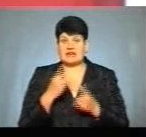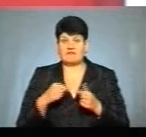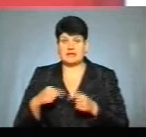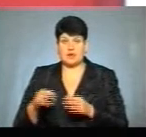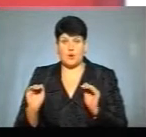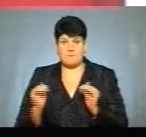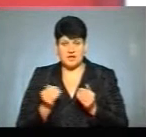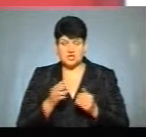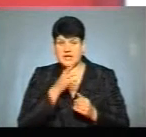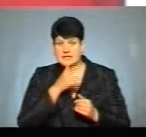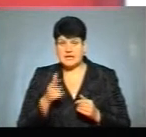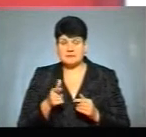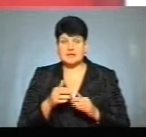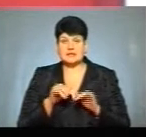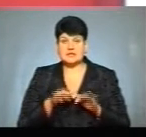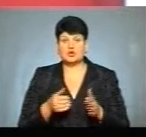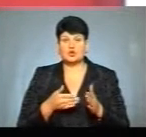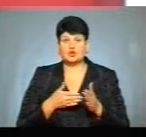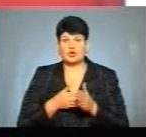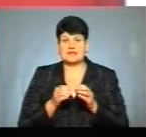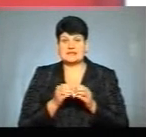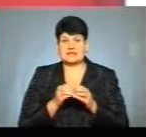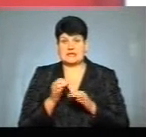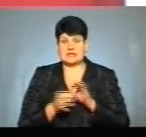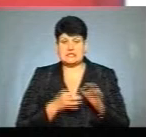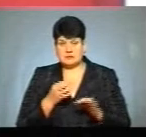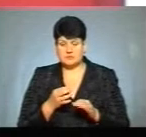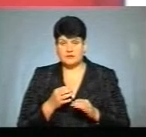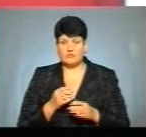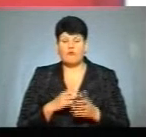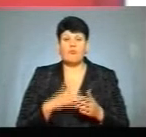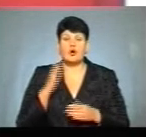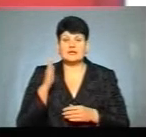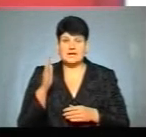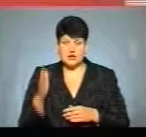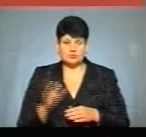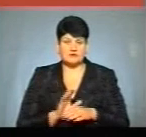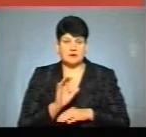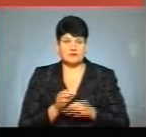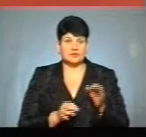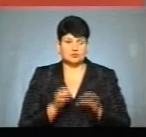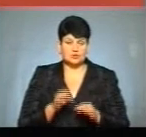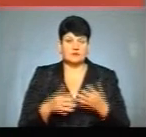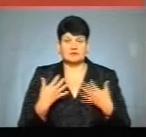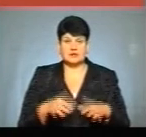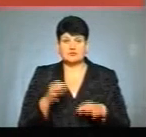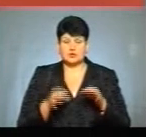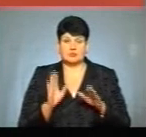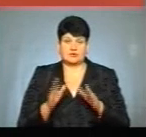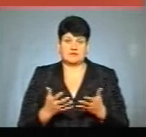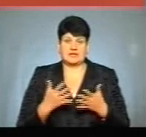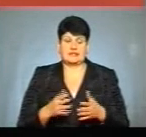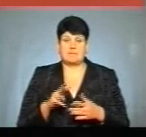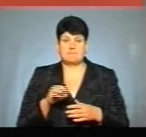і термін дії до 10 діб. В подальшому адміністративний протокол буде направлений в суд і вже в суді буде встановлюватись міра покарання